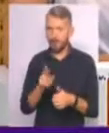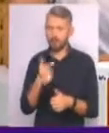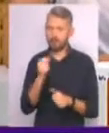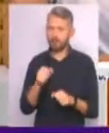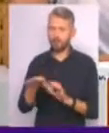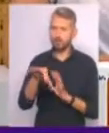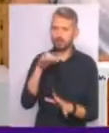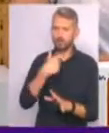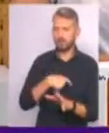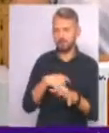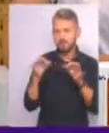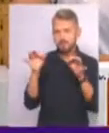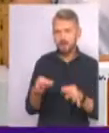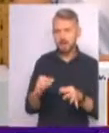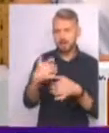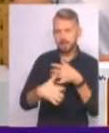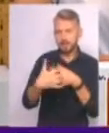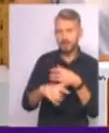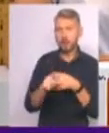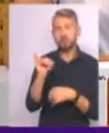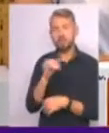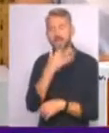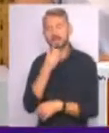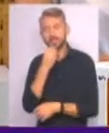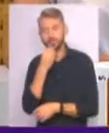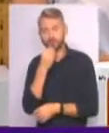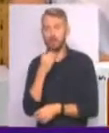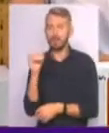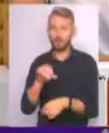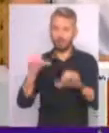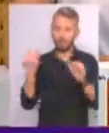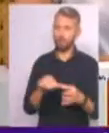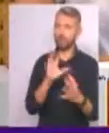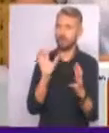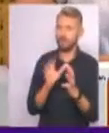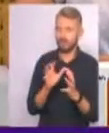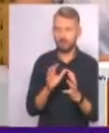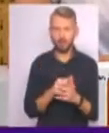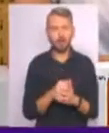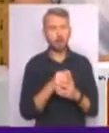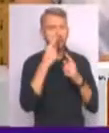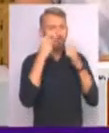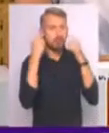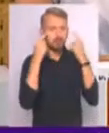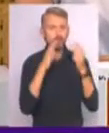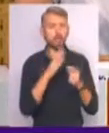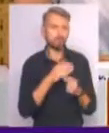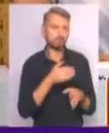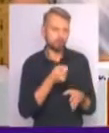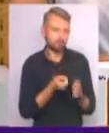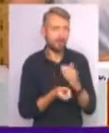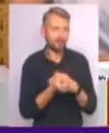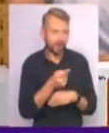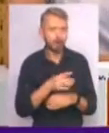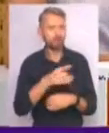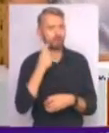той оптимум, щоб і красиво, и формы сберегти. Дело в том, что морщины, в принципе, с возрастом появляются.